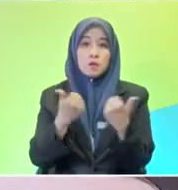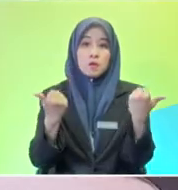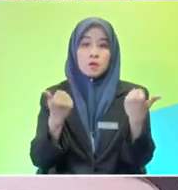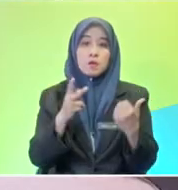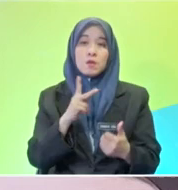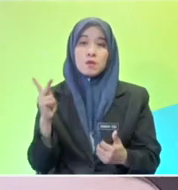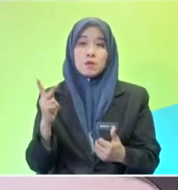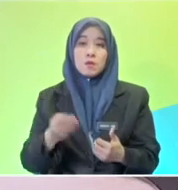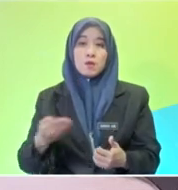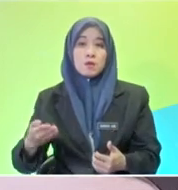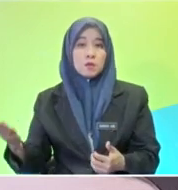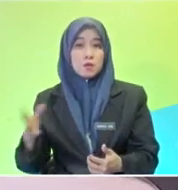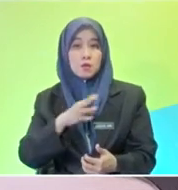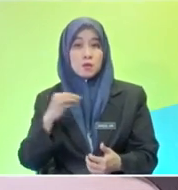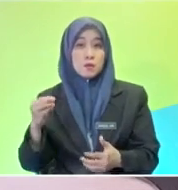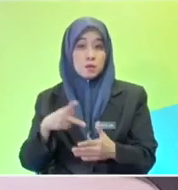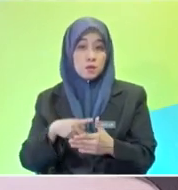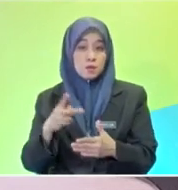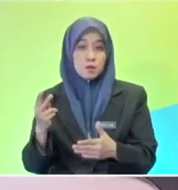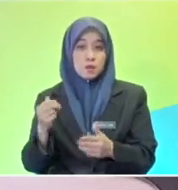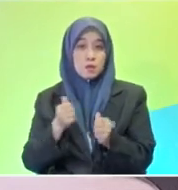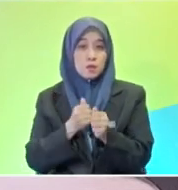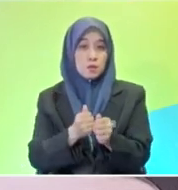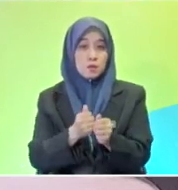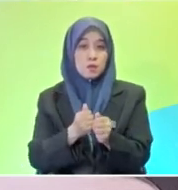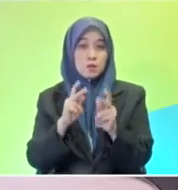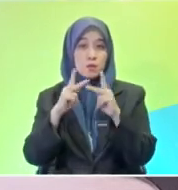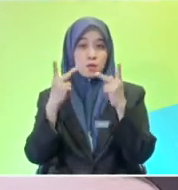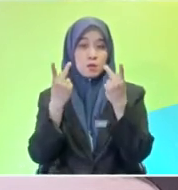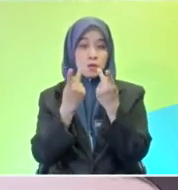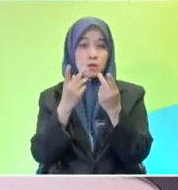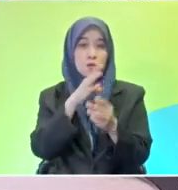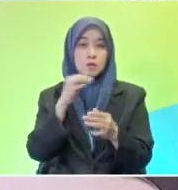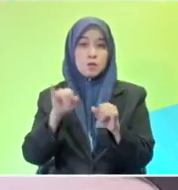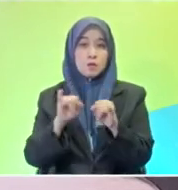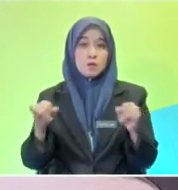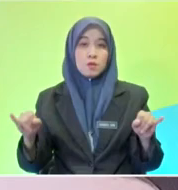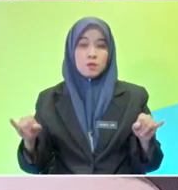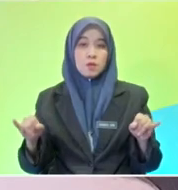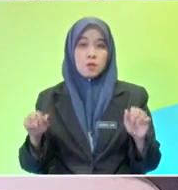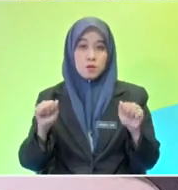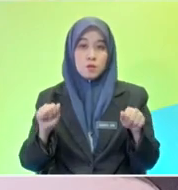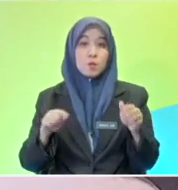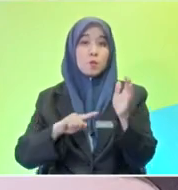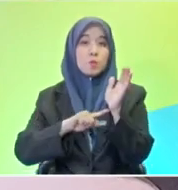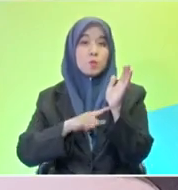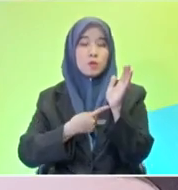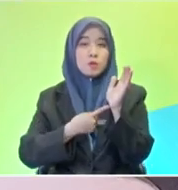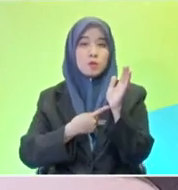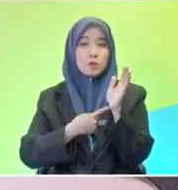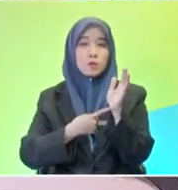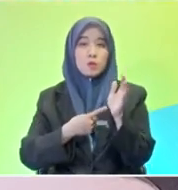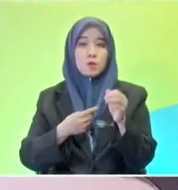Okey, bahan-bahan dan kandungannya mengikut kategori dia lah. Okey, jenis-jenis dia. Boleh saya mula ke? Boleh. Okey, dah seronok sangat dah ni.